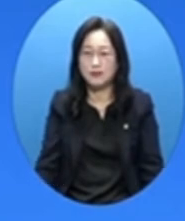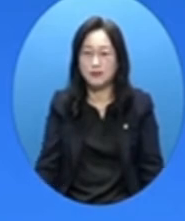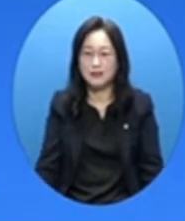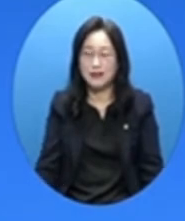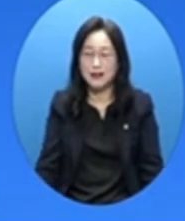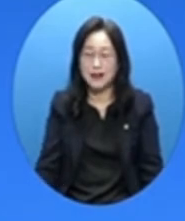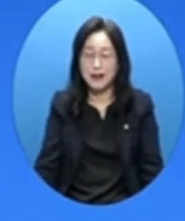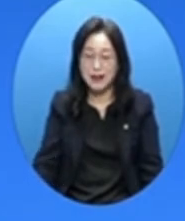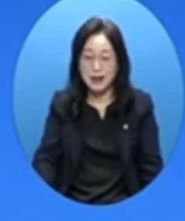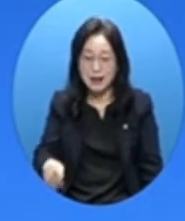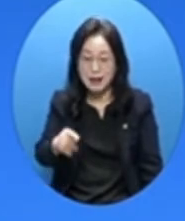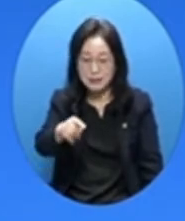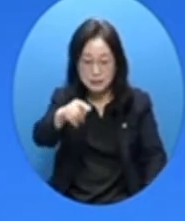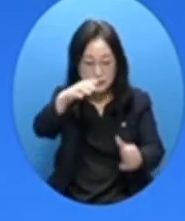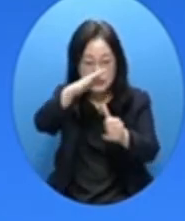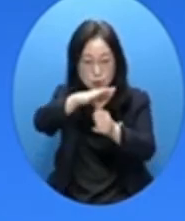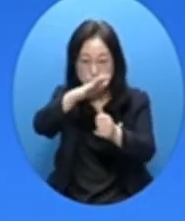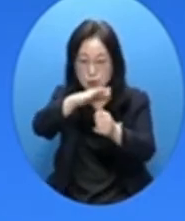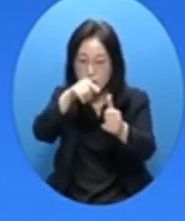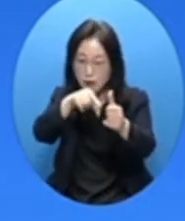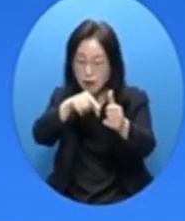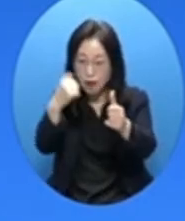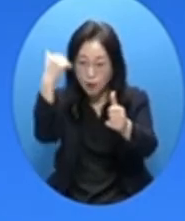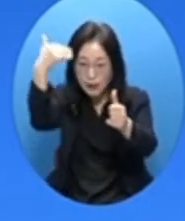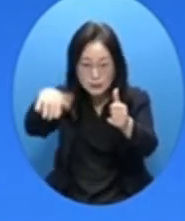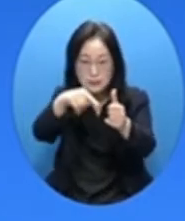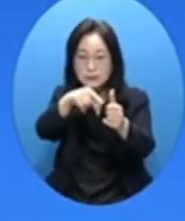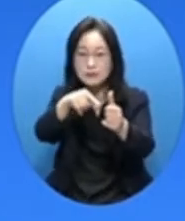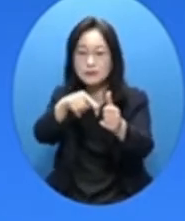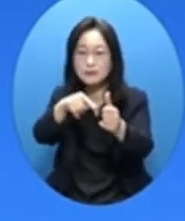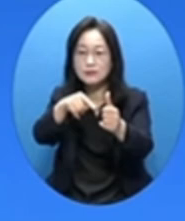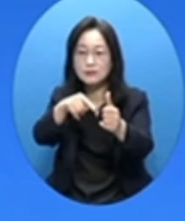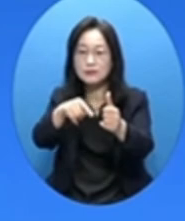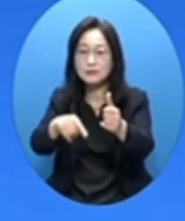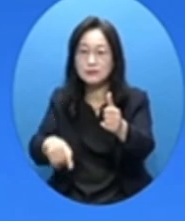아이가 아직 어른이 안 됐는데